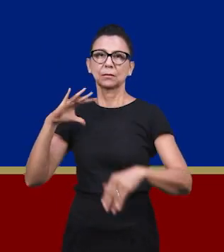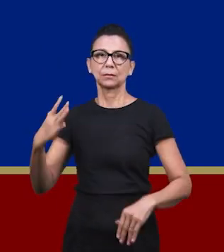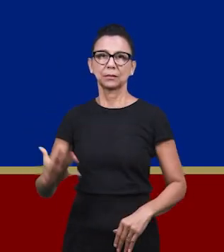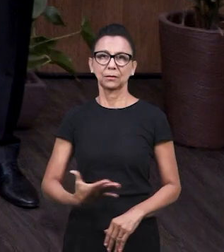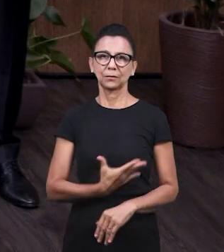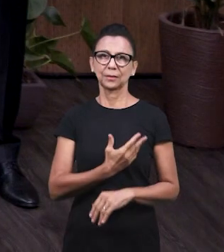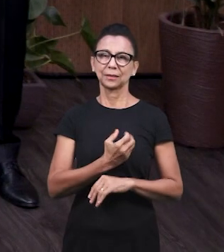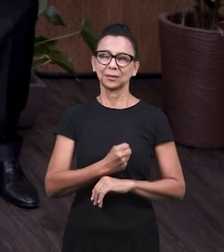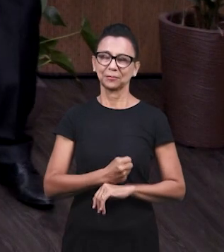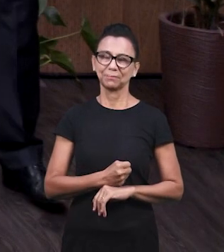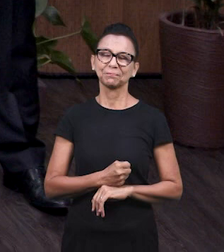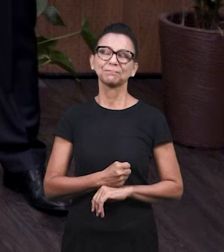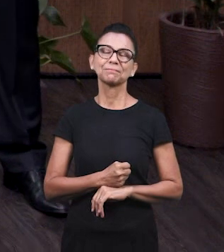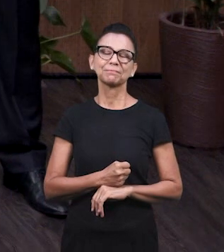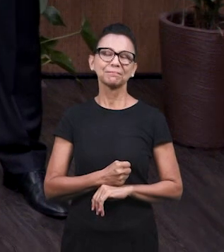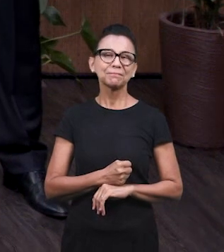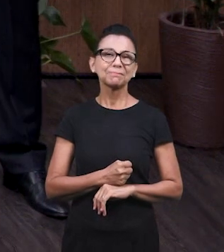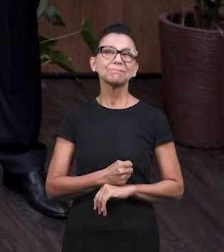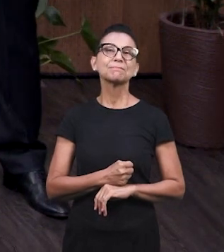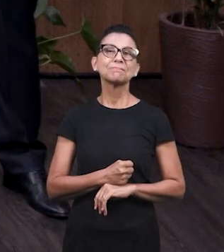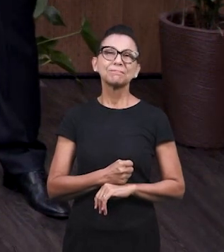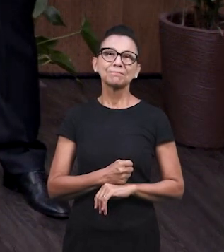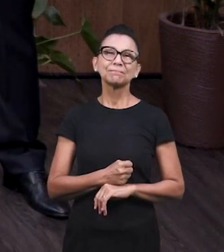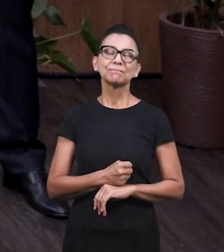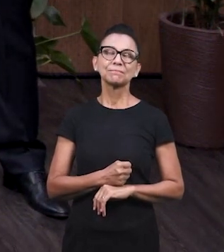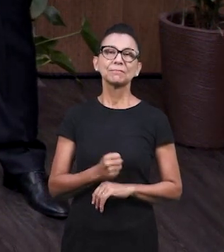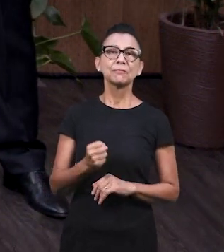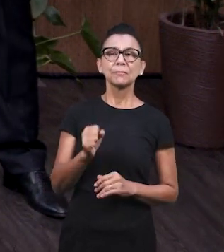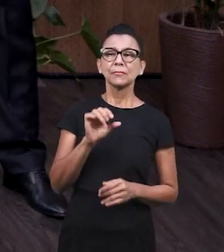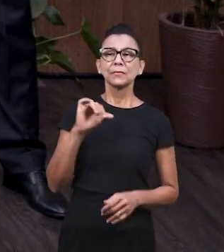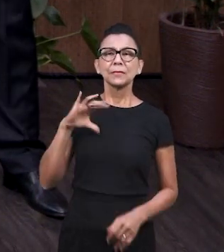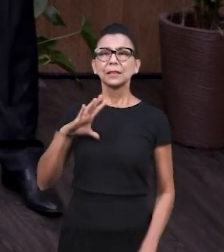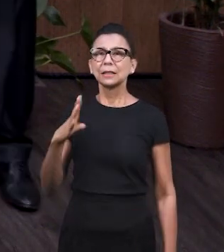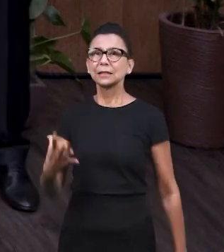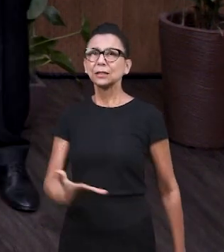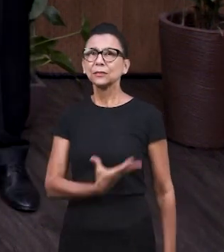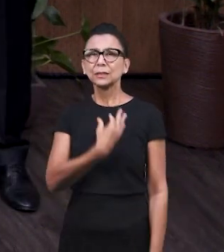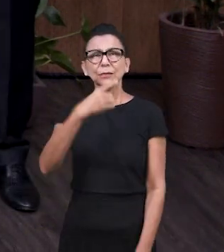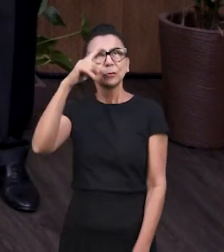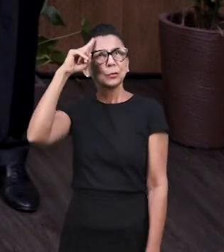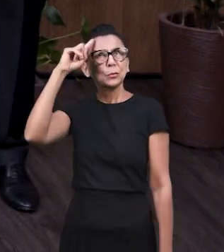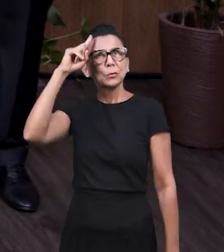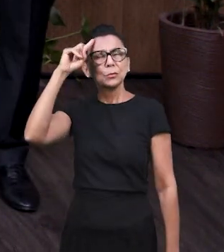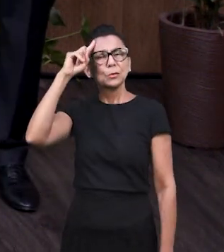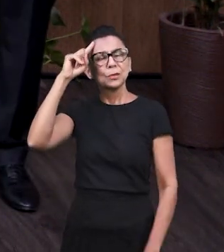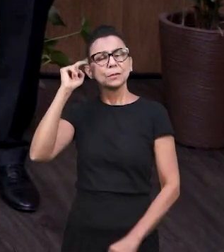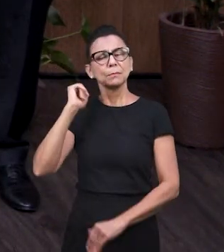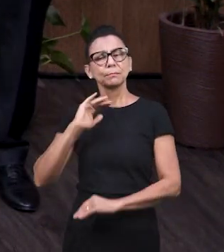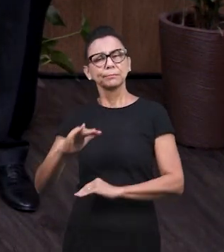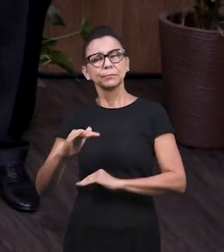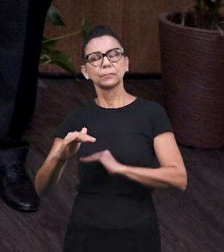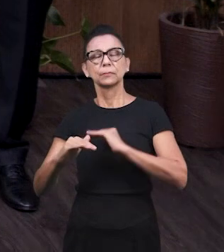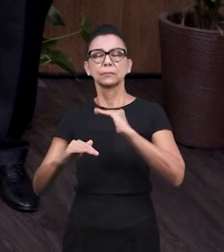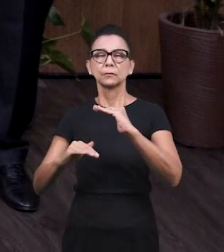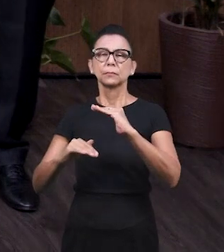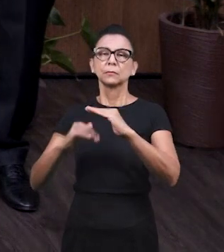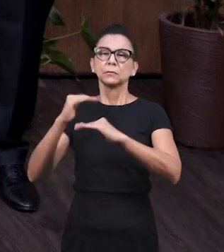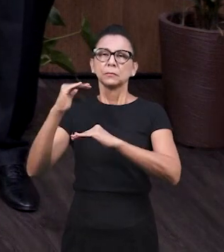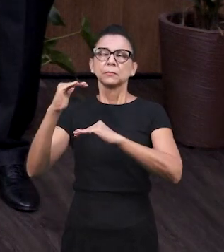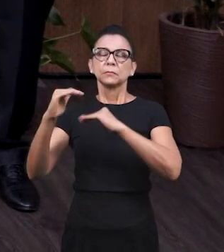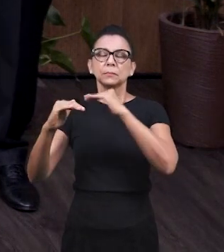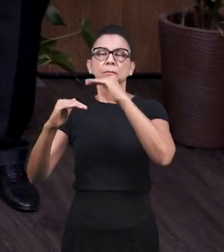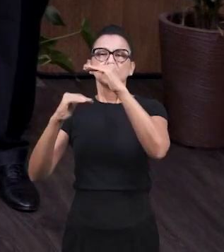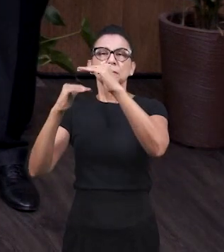salut, elle est complétée de manière journalière. C'est un processus. Par